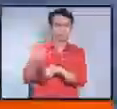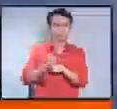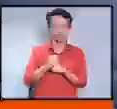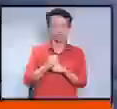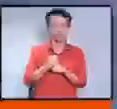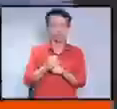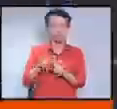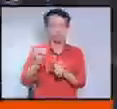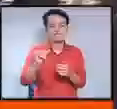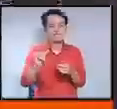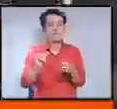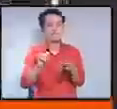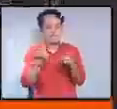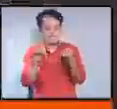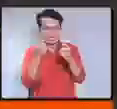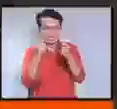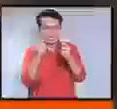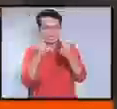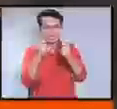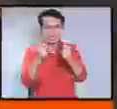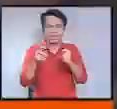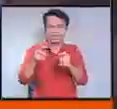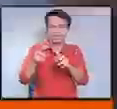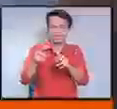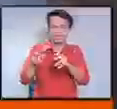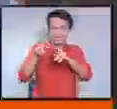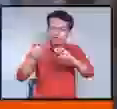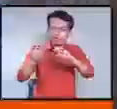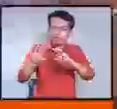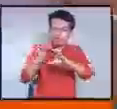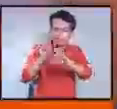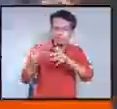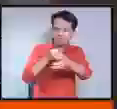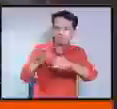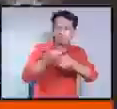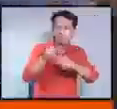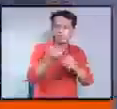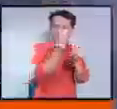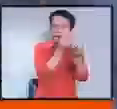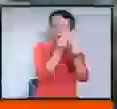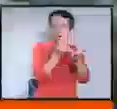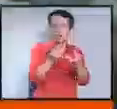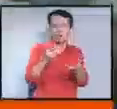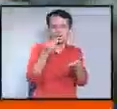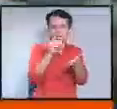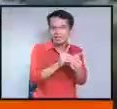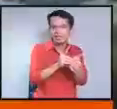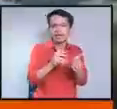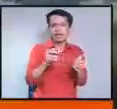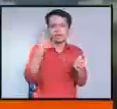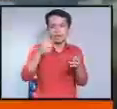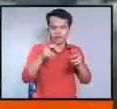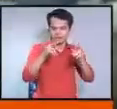rin daw ni Robredo na makuha ang mga kailangang datos at dokumento para mapag-aralang mabuti ang drug war. Pero hindi raw